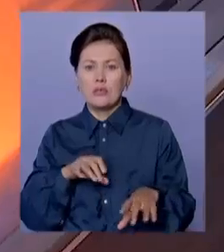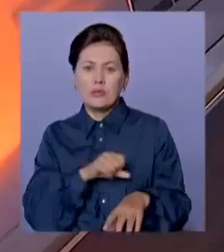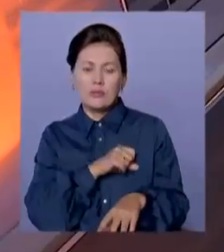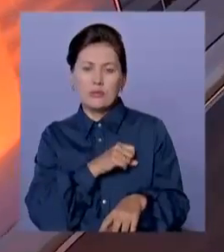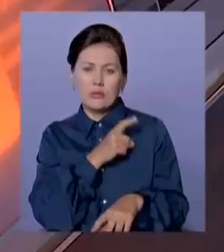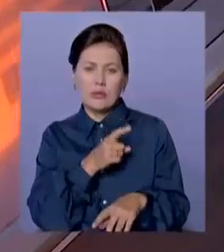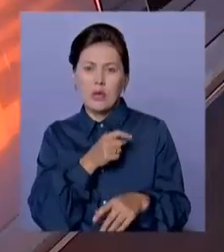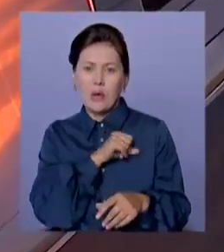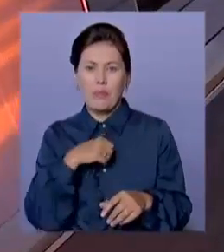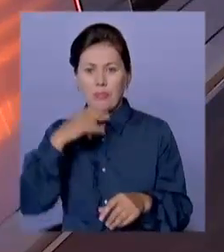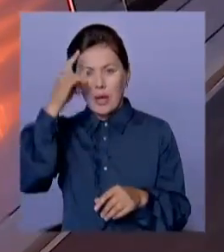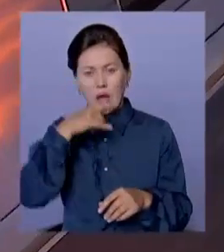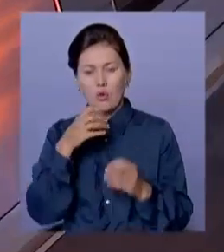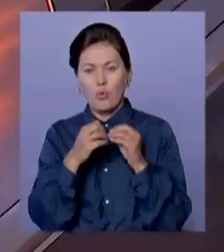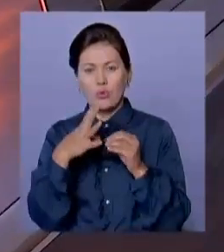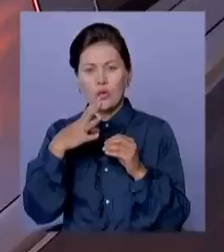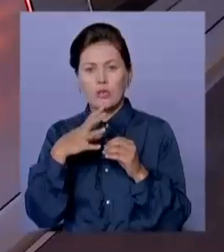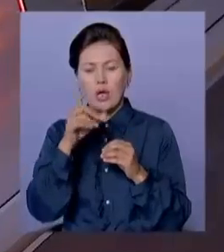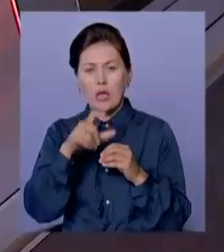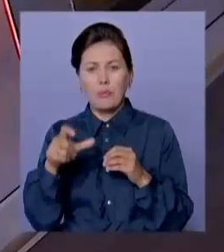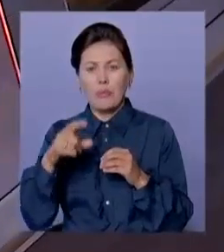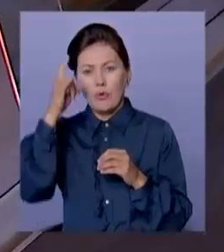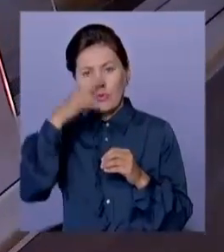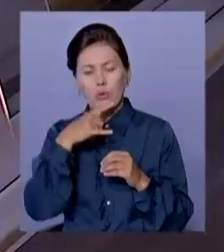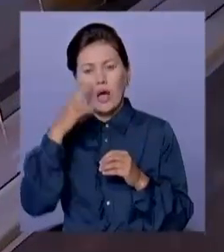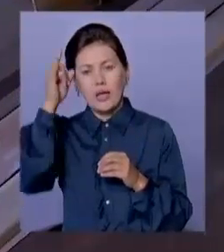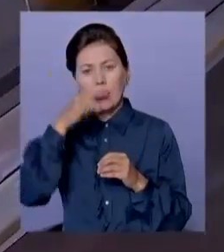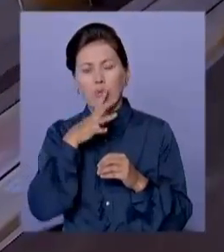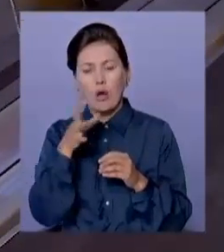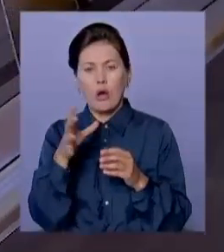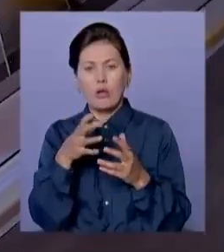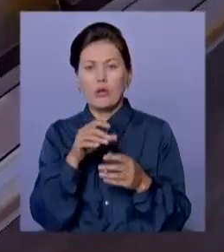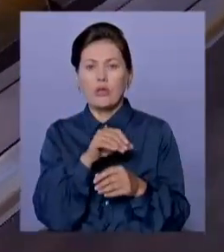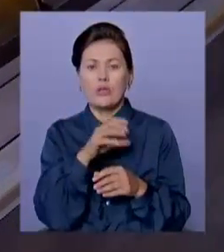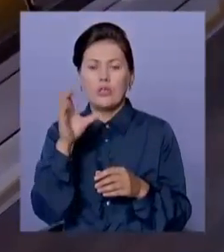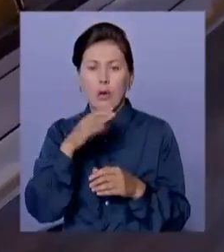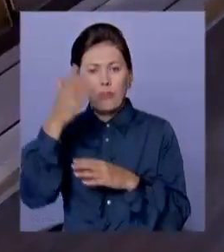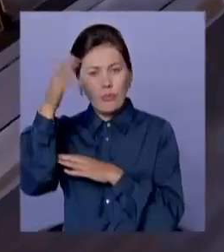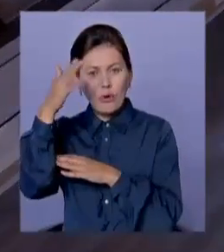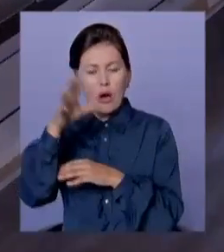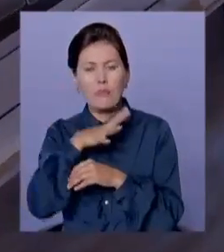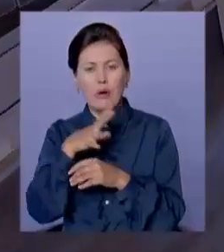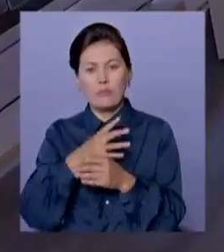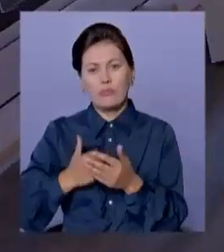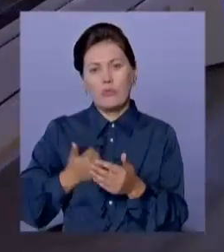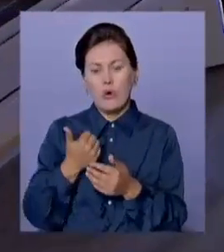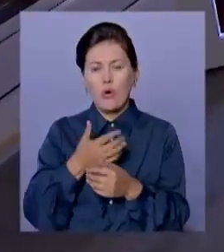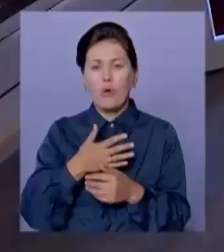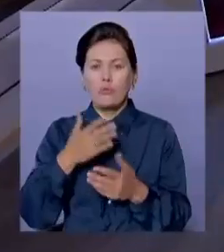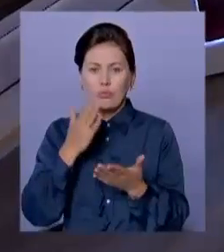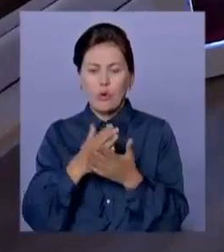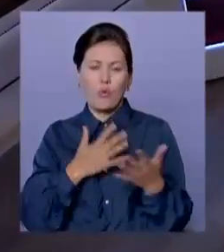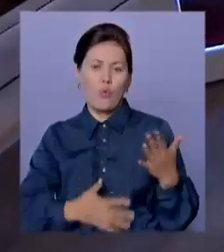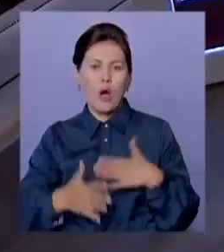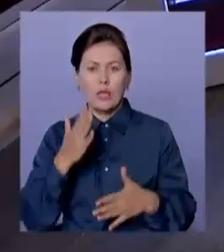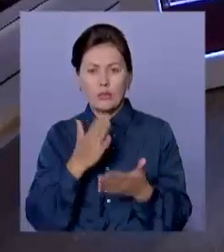қазақ, өзіміз бәріміз 14 адам ішінде 14 қазақ болып көк туымызды желбіретіп отырық. Оған өте мен мақтанамын,